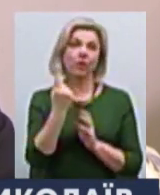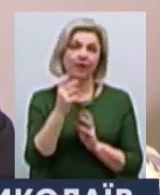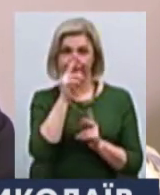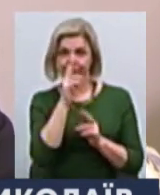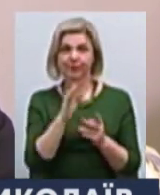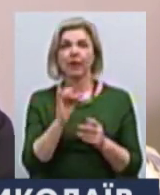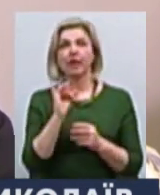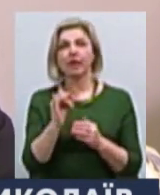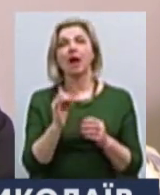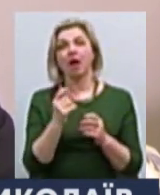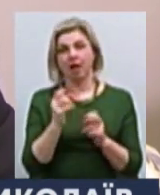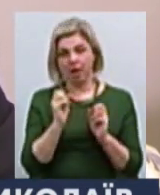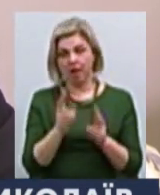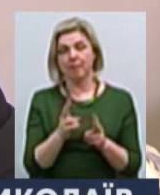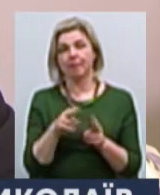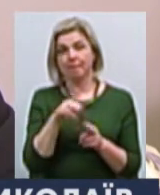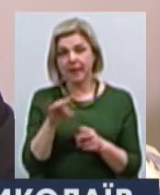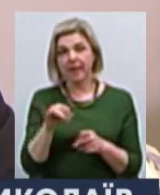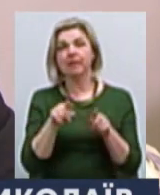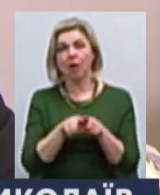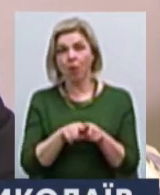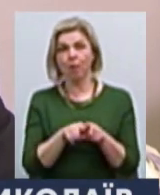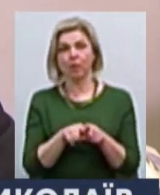як ми побачимо, все ж таки при такому